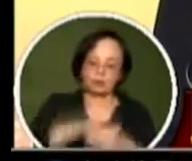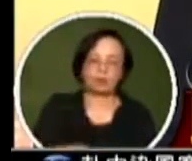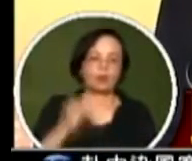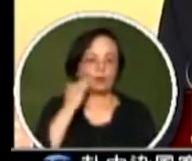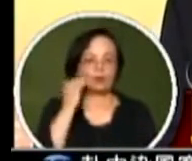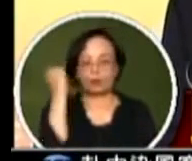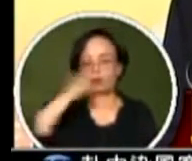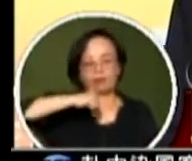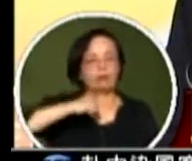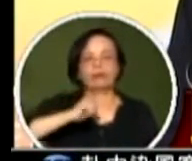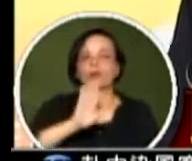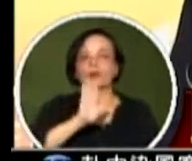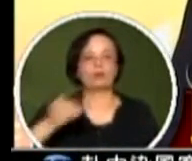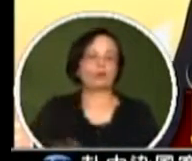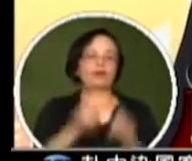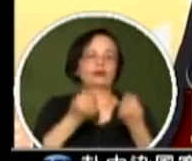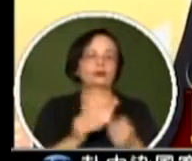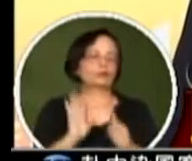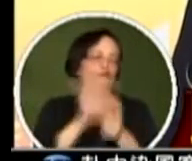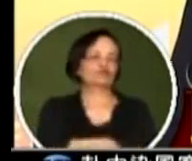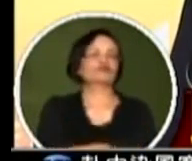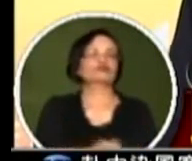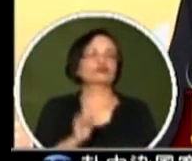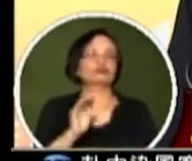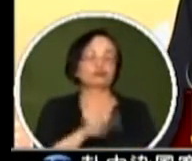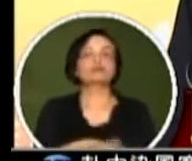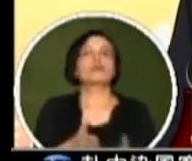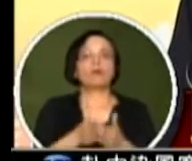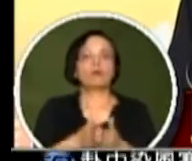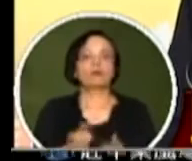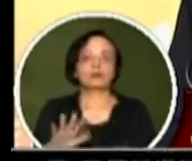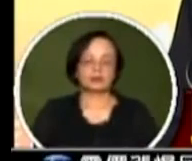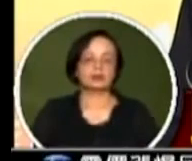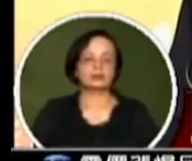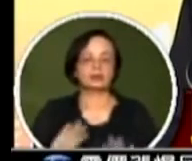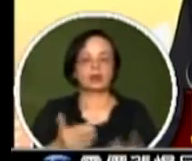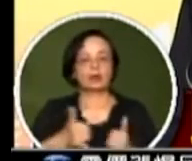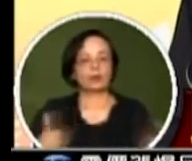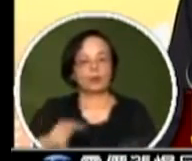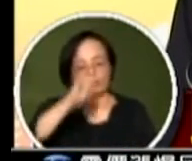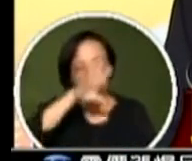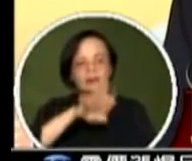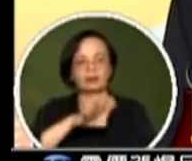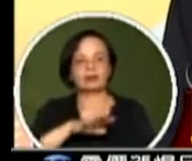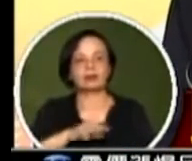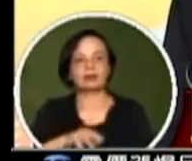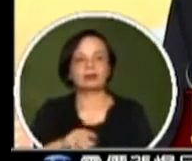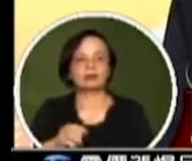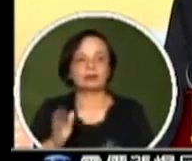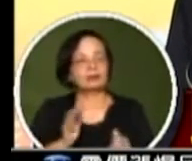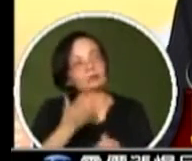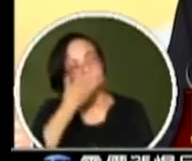免。即马伫这个立法院吼。国民党赢咱10000票左右的有16席